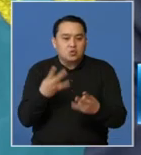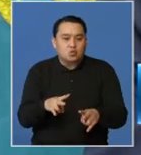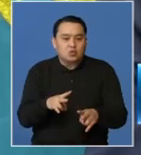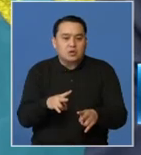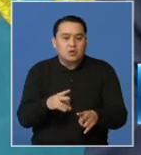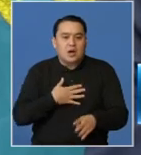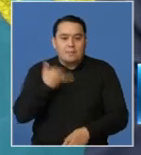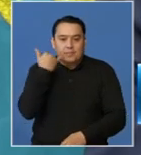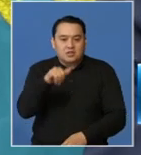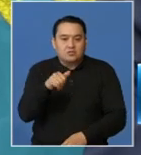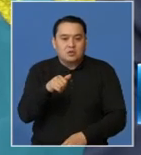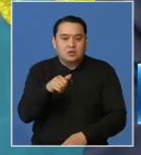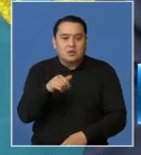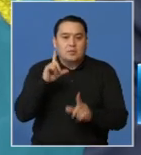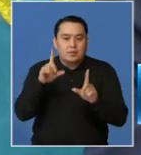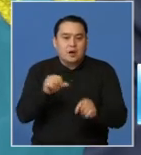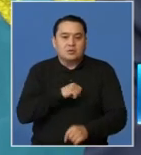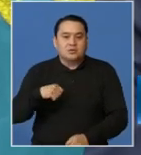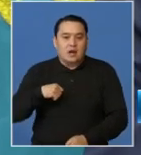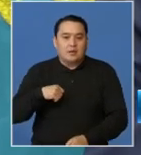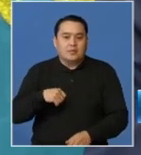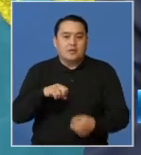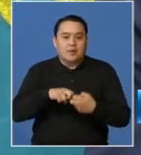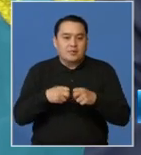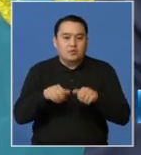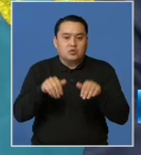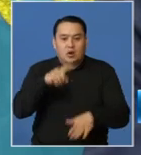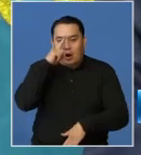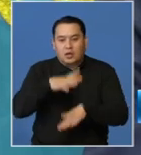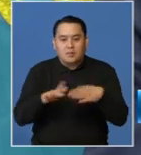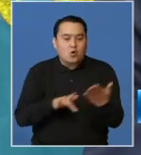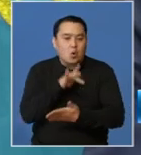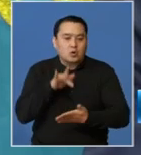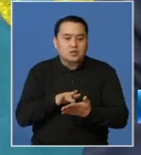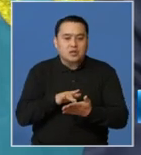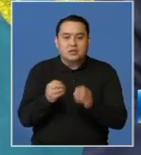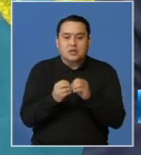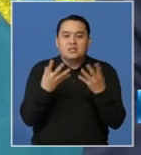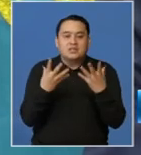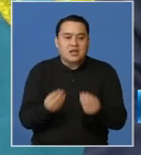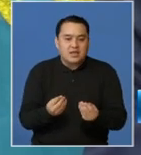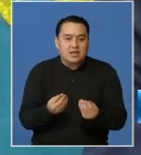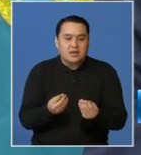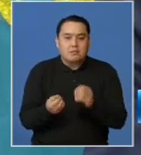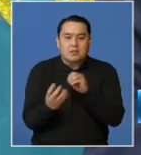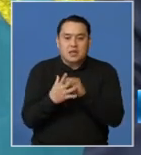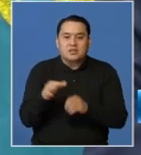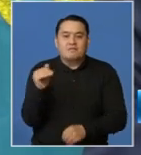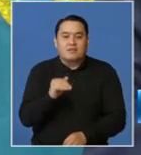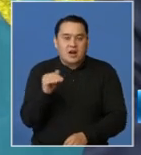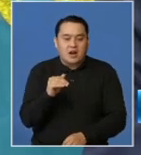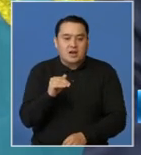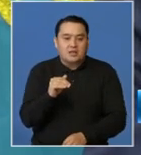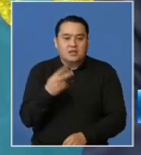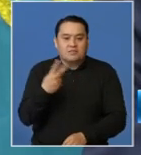я позвоню, или съездите. Или он сам съездит, метрология сам разведет, аким города. Метрология 10 дней, и того 15 февраля